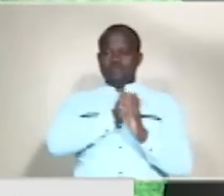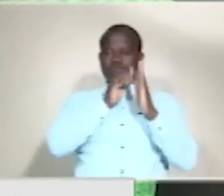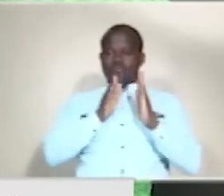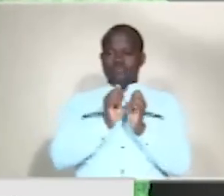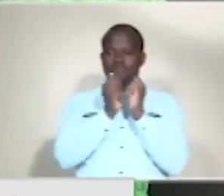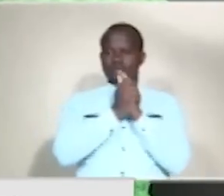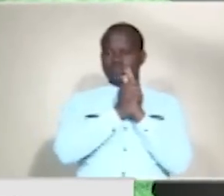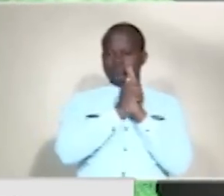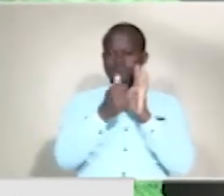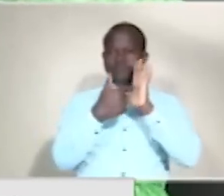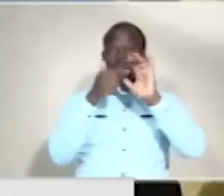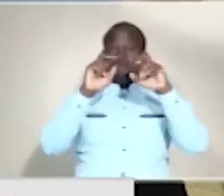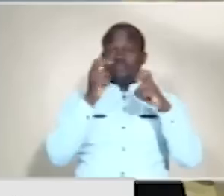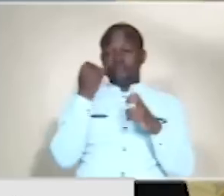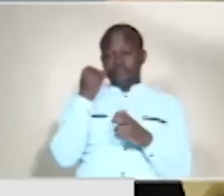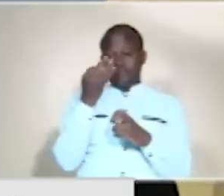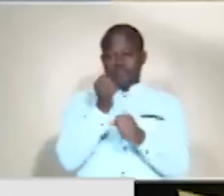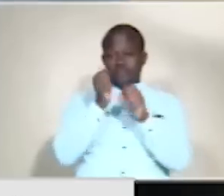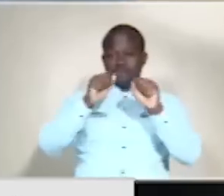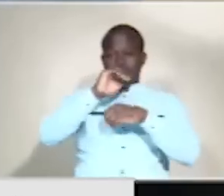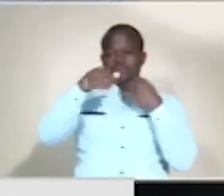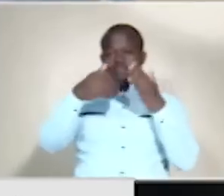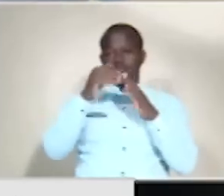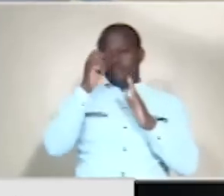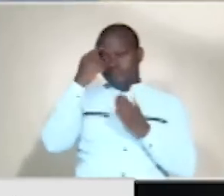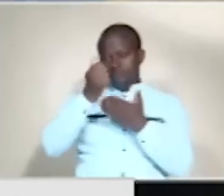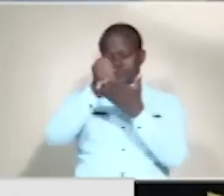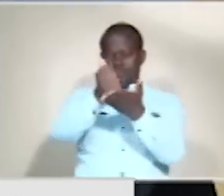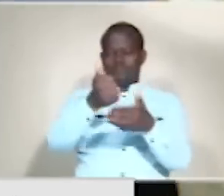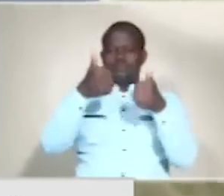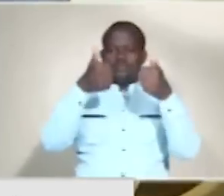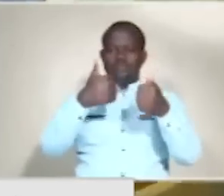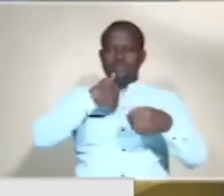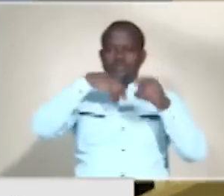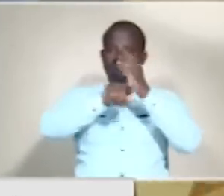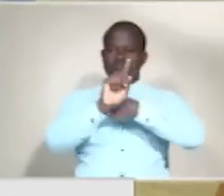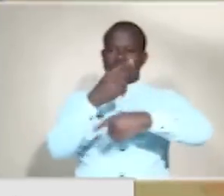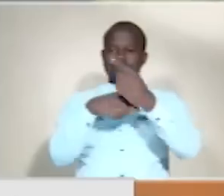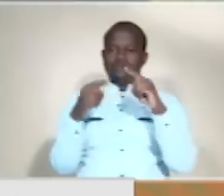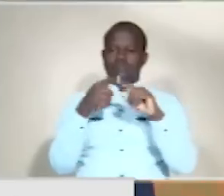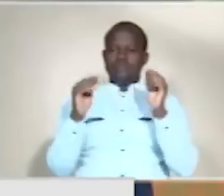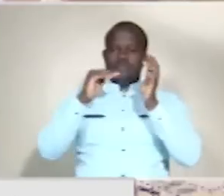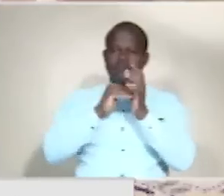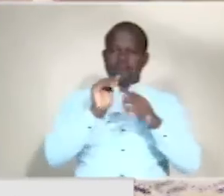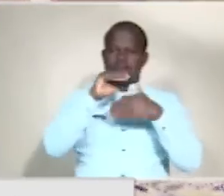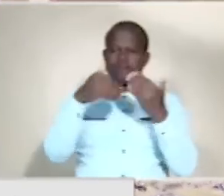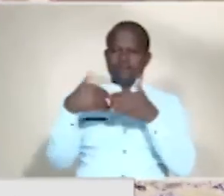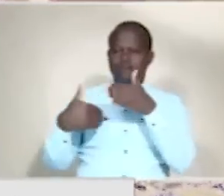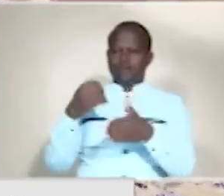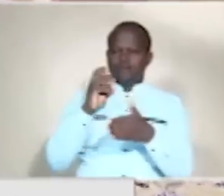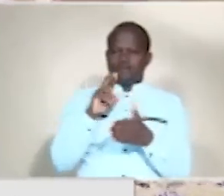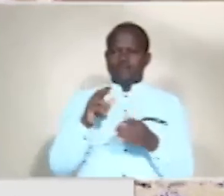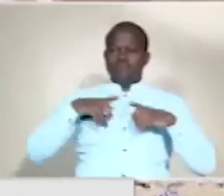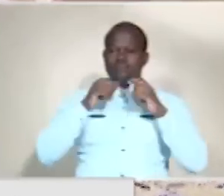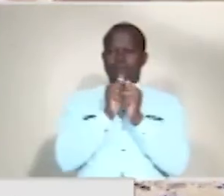ndetse n'inzobere bagaragaza ko nubwo hakorwa ibishoboka leta igafasha ku kigero cyiza abafite ubumuga, binakwiye ko abaturanye cyangwa